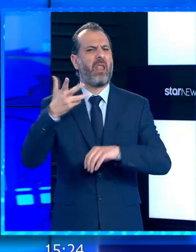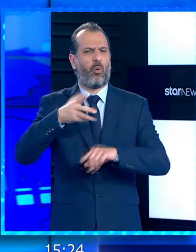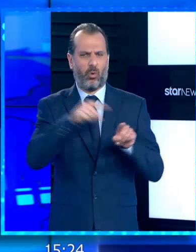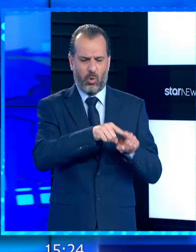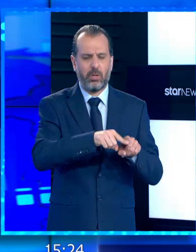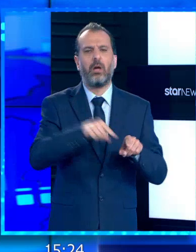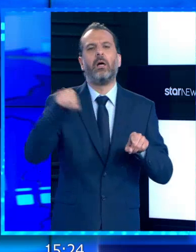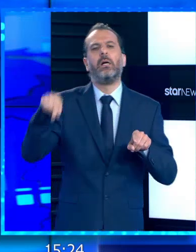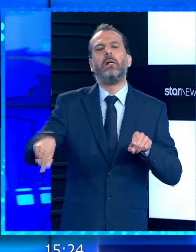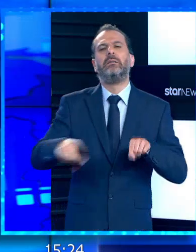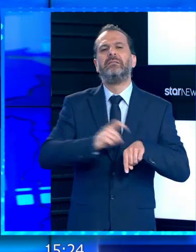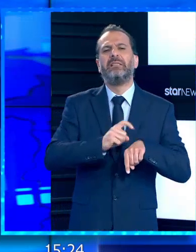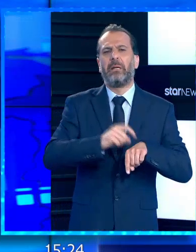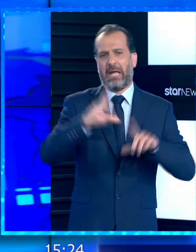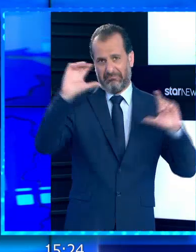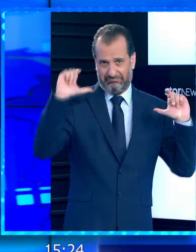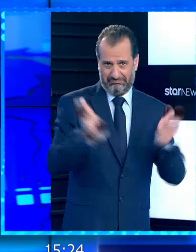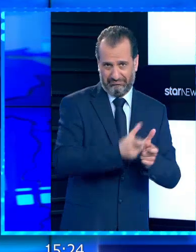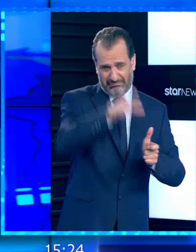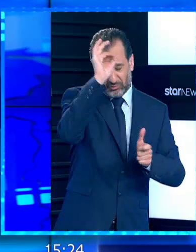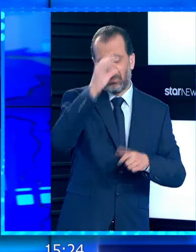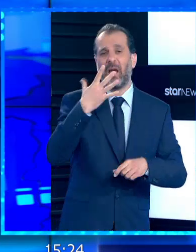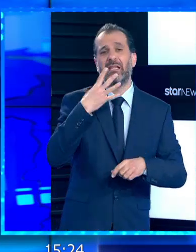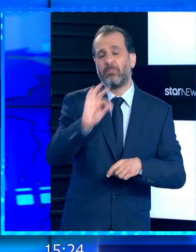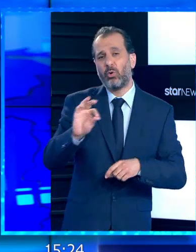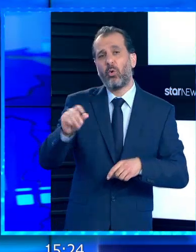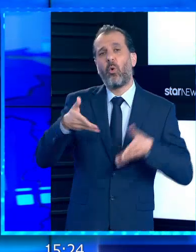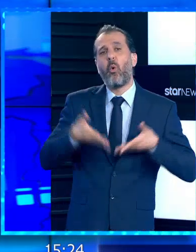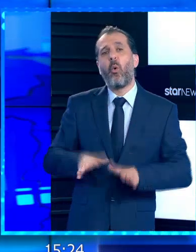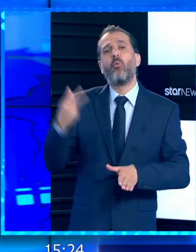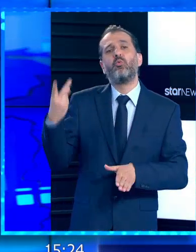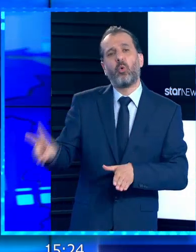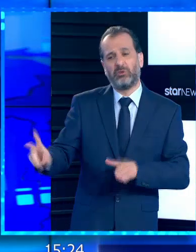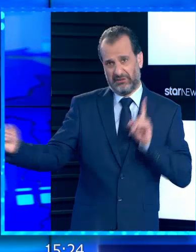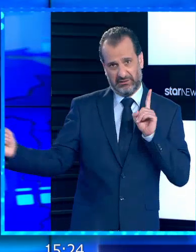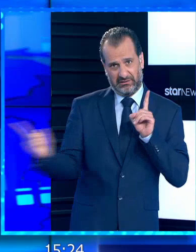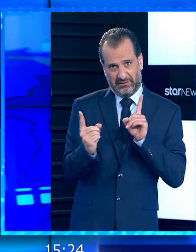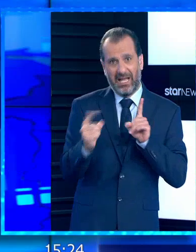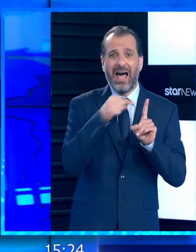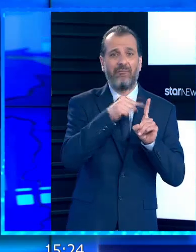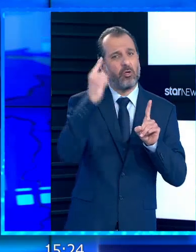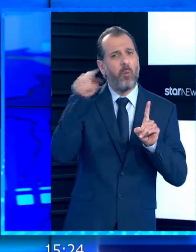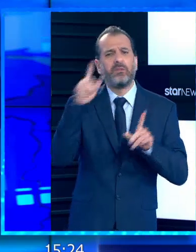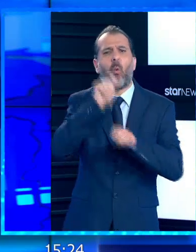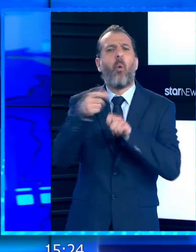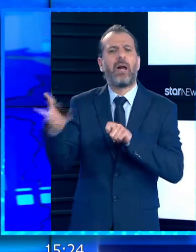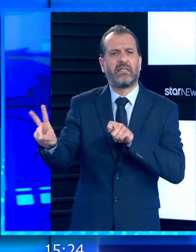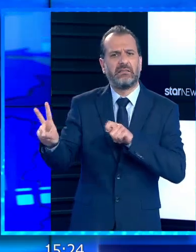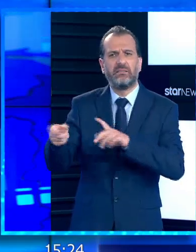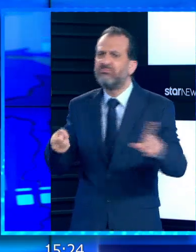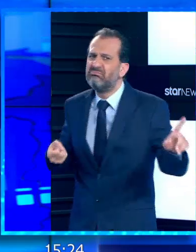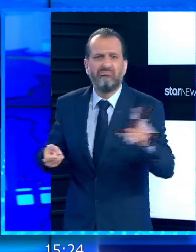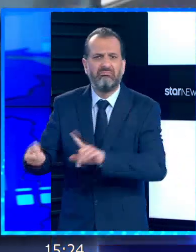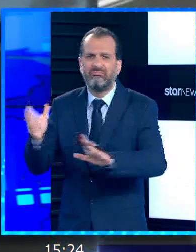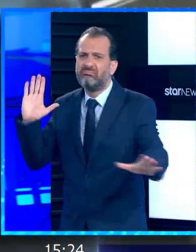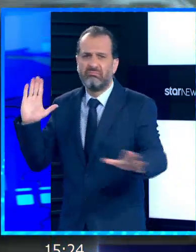71 ετών από την Πολύχνη Θεσσαλονίκης. Ο άνδρας είναι σοβαρά τραυματισμένος στο κεφάλι. Οι αστυνομικοί που μπήκαν πρώτοι στο σπίτι